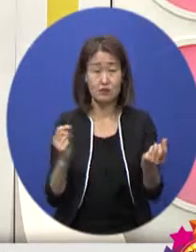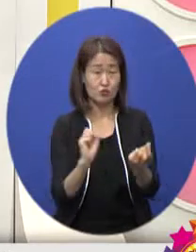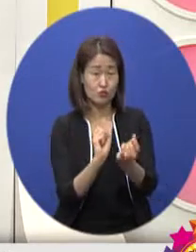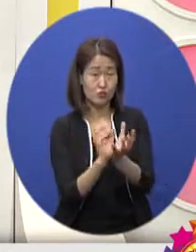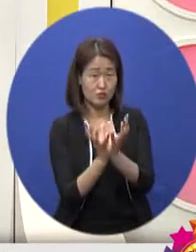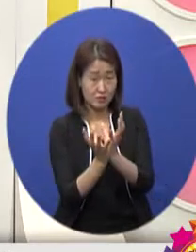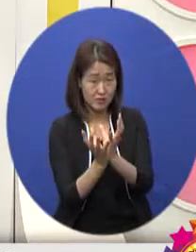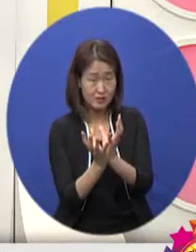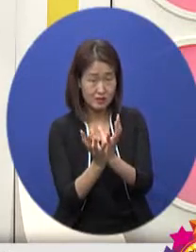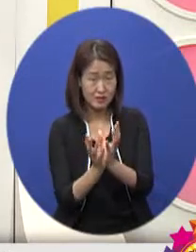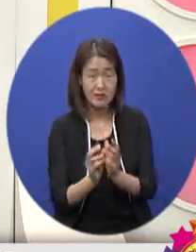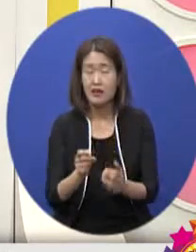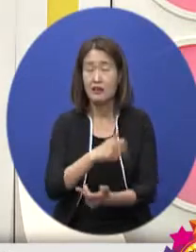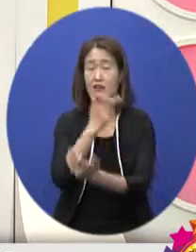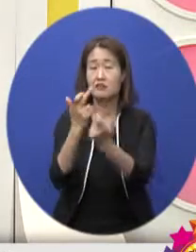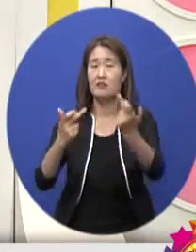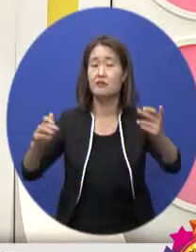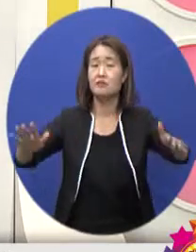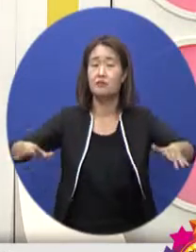꽃 산바람도